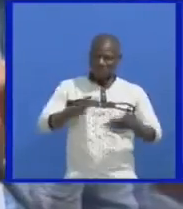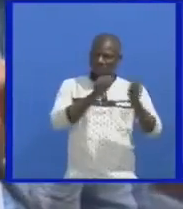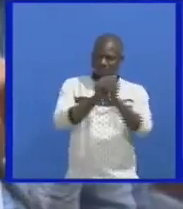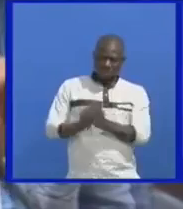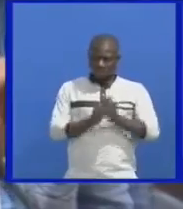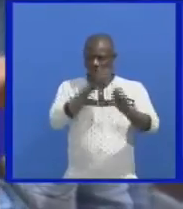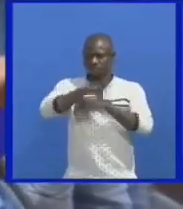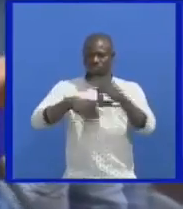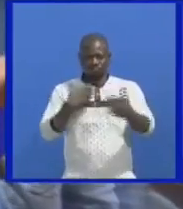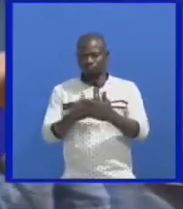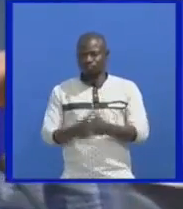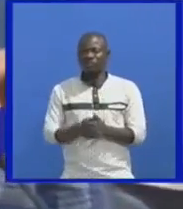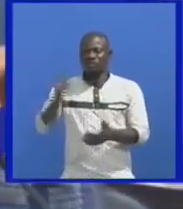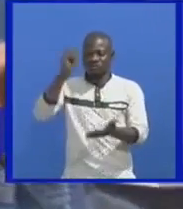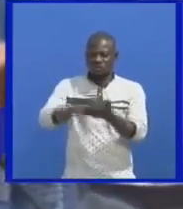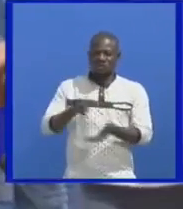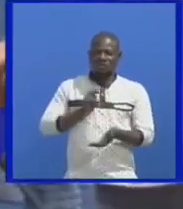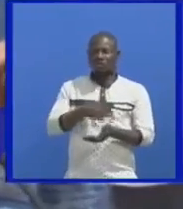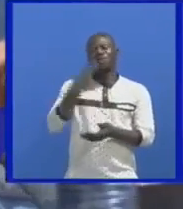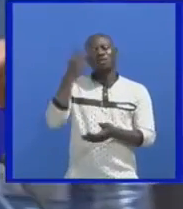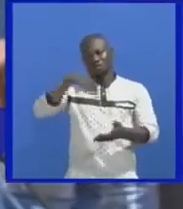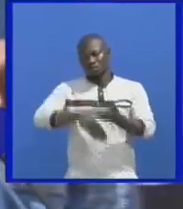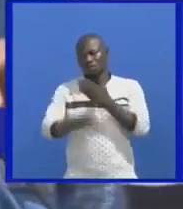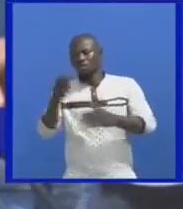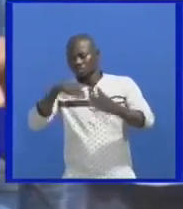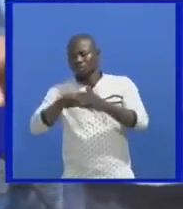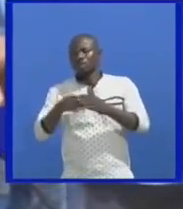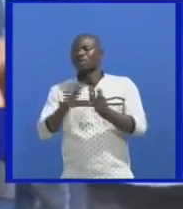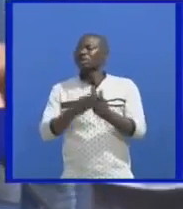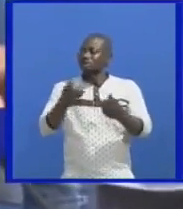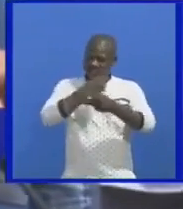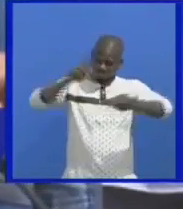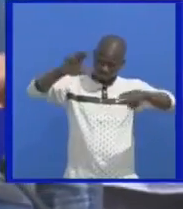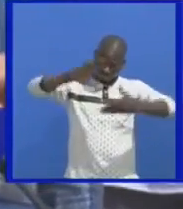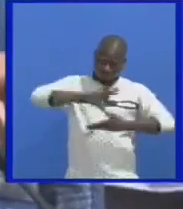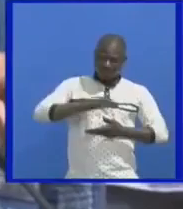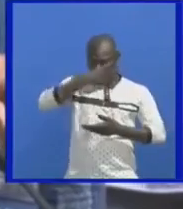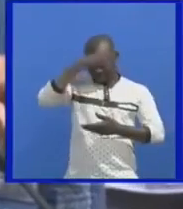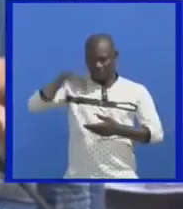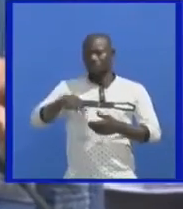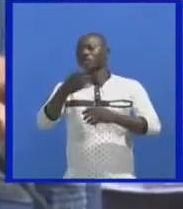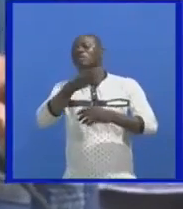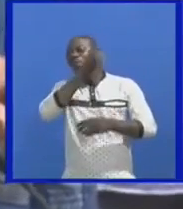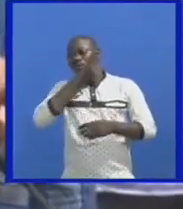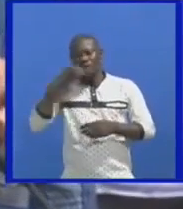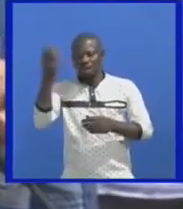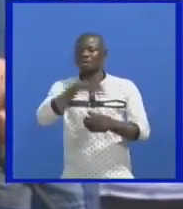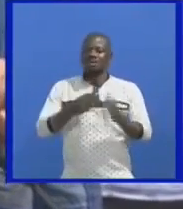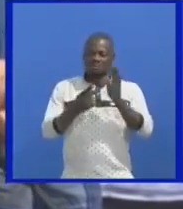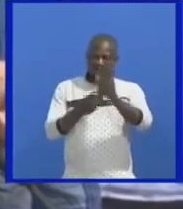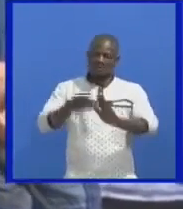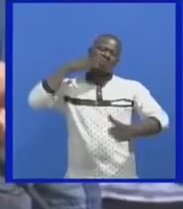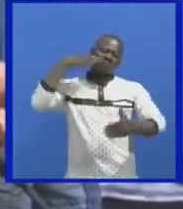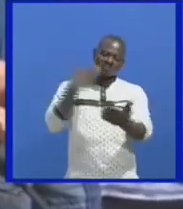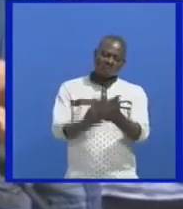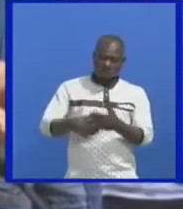nous avions constaté dans ce bas-fond vraiment est très satisfaisant parce que le champ présente une très belle physionomie